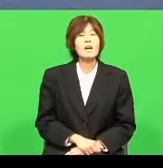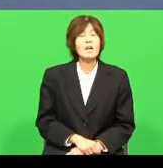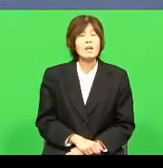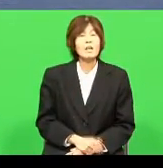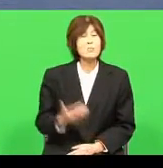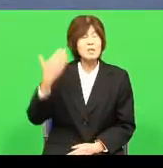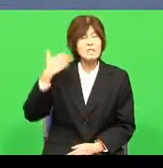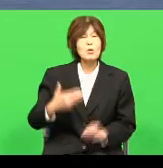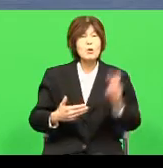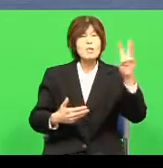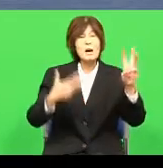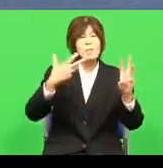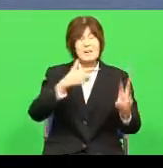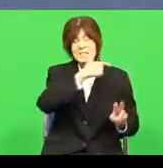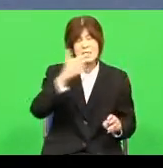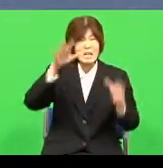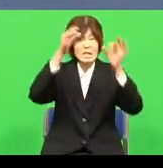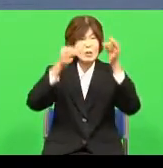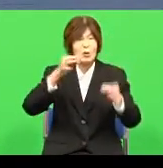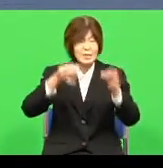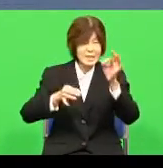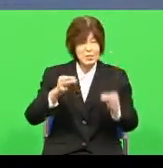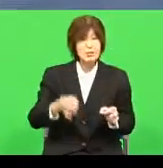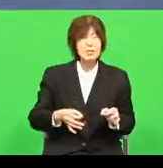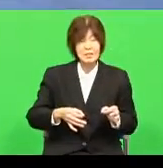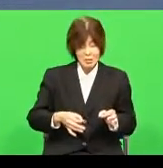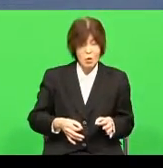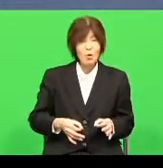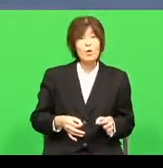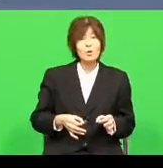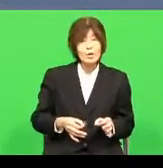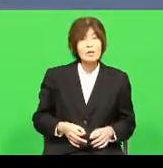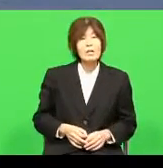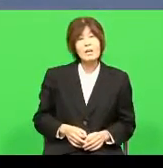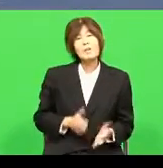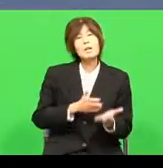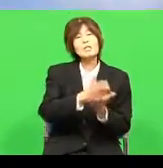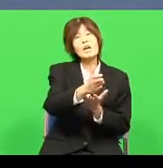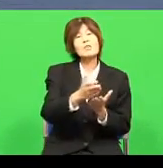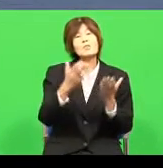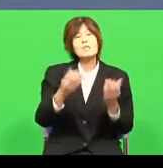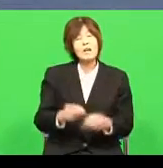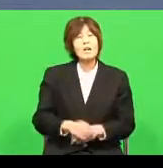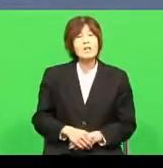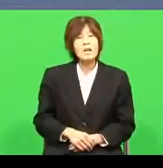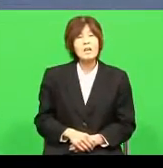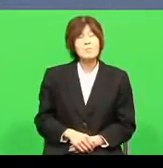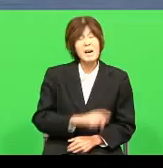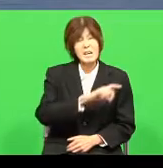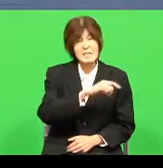ンパジ豪雪以来の大一期から始まりまして